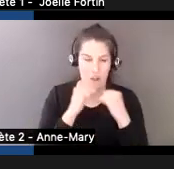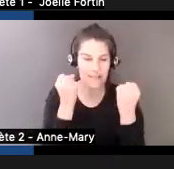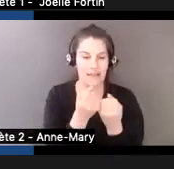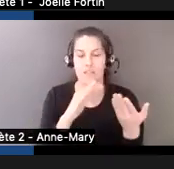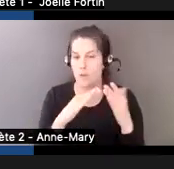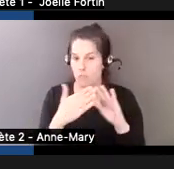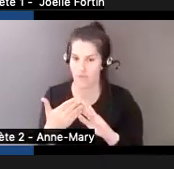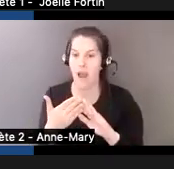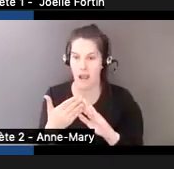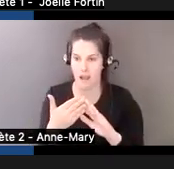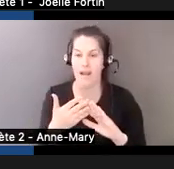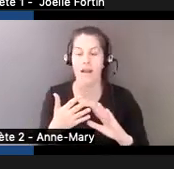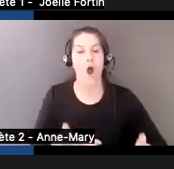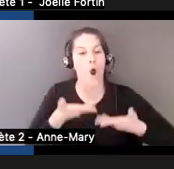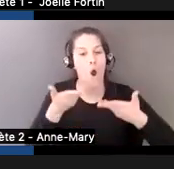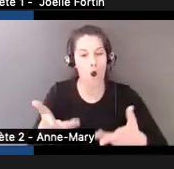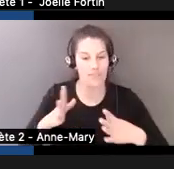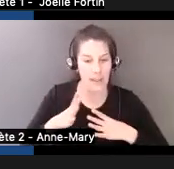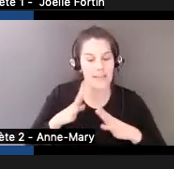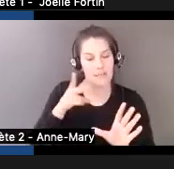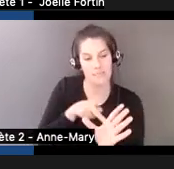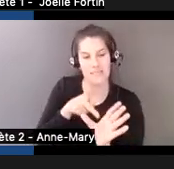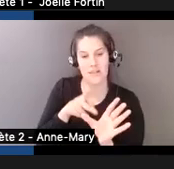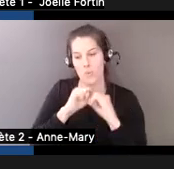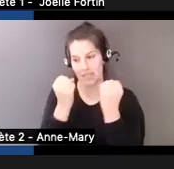offrent du répit, du psychosocial.